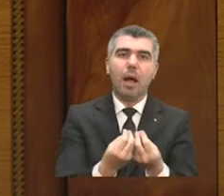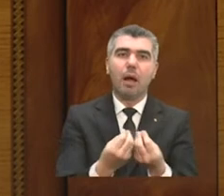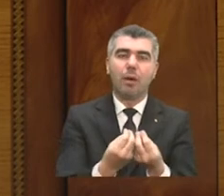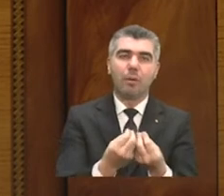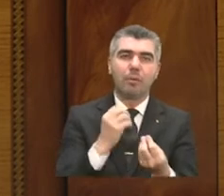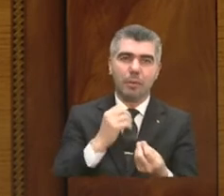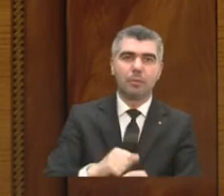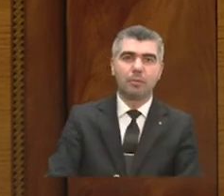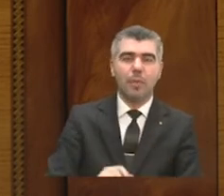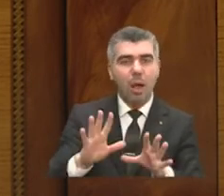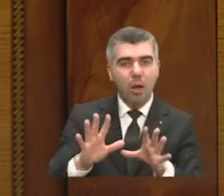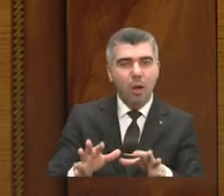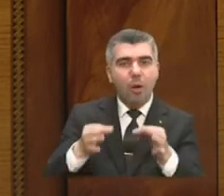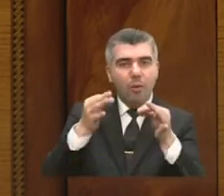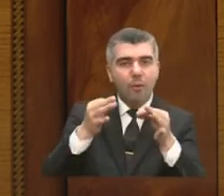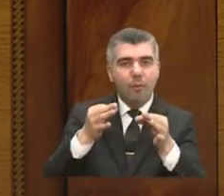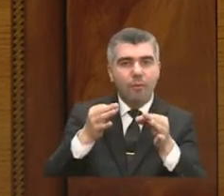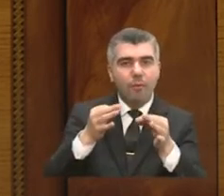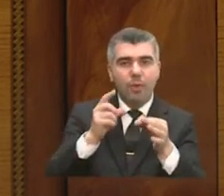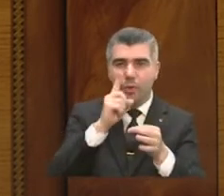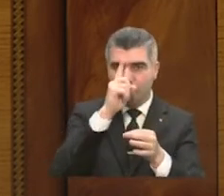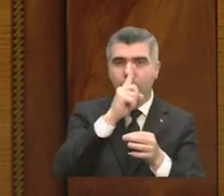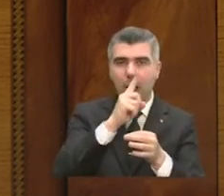L'histoire le démontra.